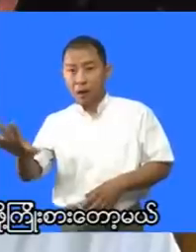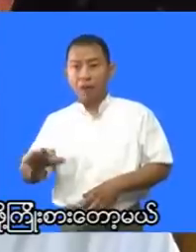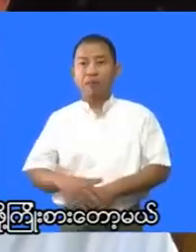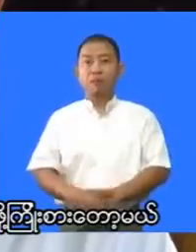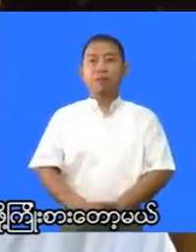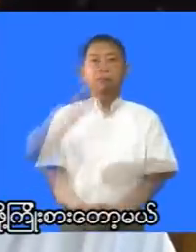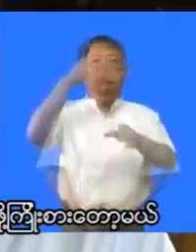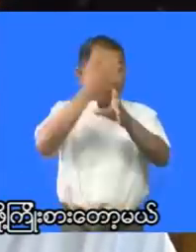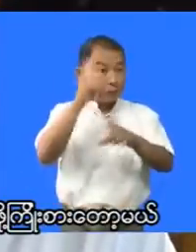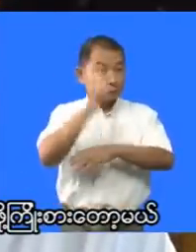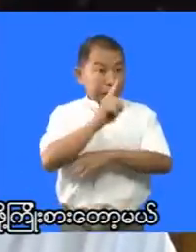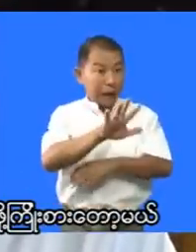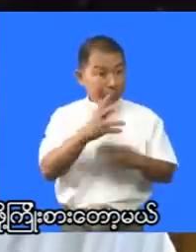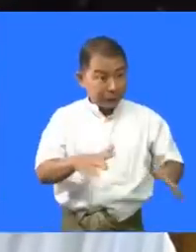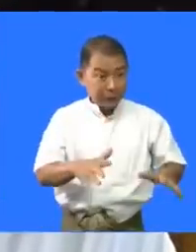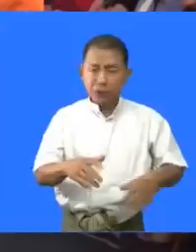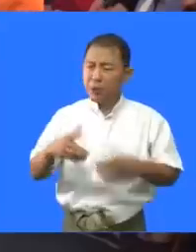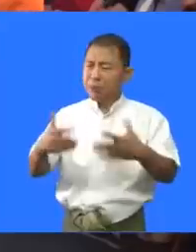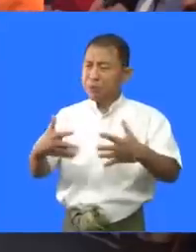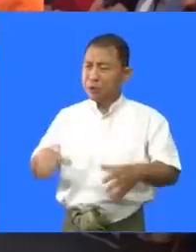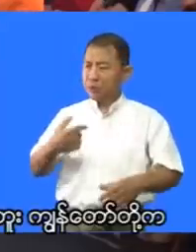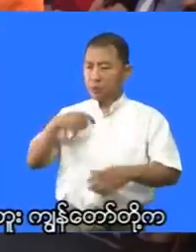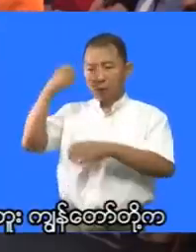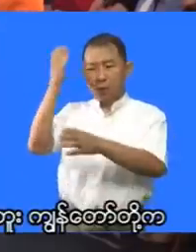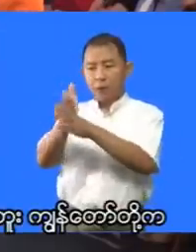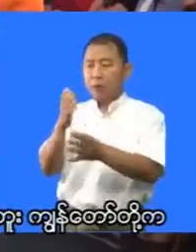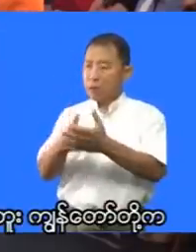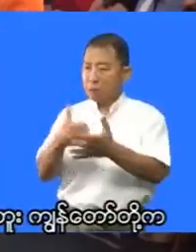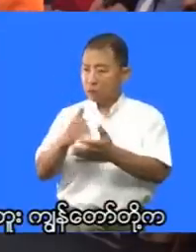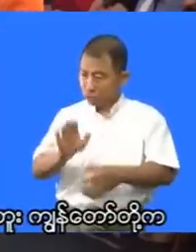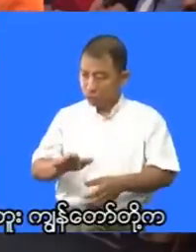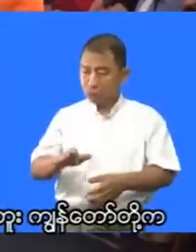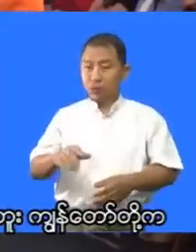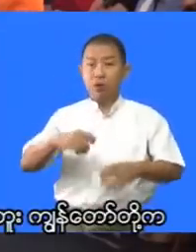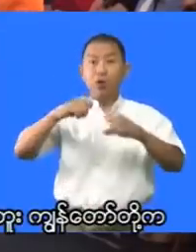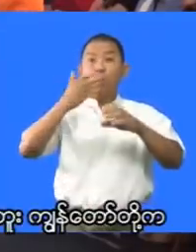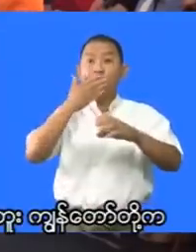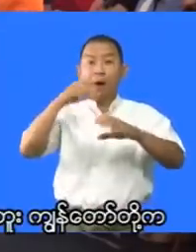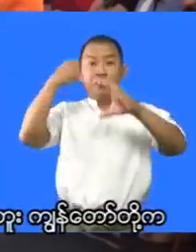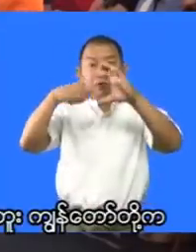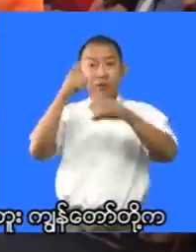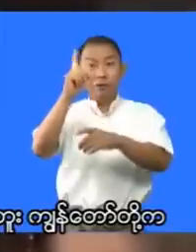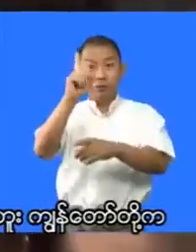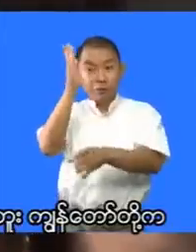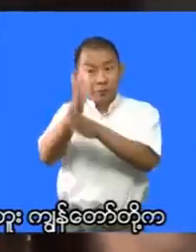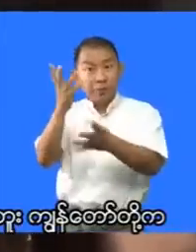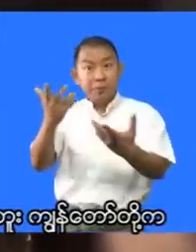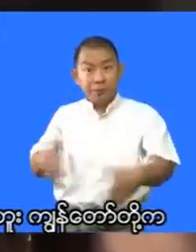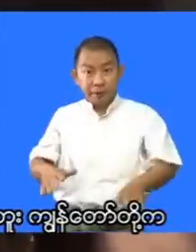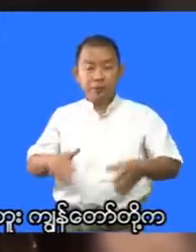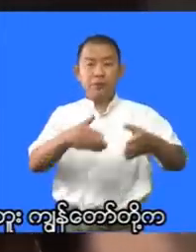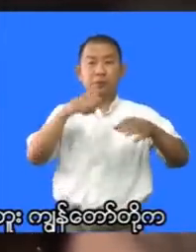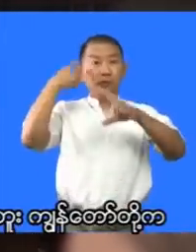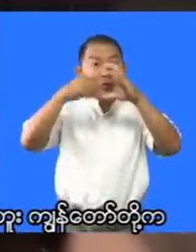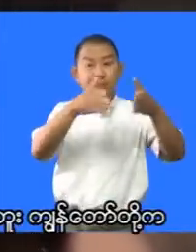ဟုတ်တော့သူတို့ရုံးရင်ကောင်ဂားရောင်းနဲ့ရိုက်တော့မှာ ငားရင်နဲ့ပြီးလား ငားရင်နဲ့ပြီးတဲ့ကောင်ရရှိတာပဲကျွန်တော်တို့စီမှာဟု တ်လား ရှိတာပေါ့ တော်တာပေါ့ရုံးရှင